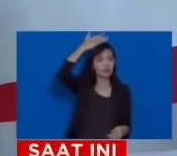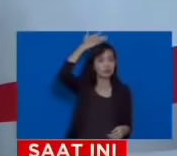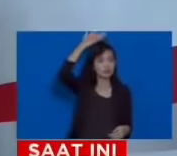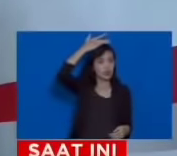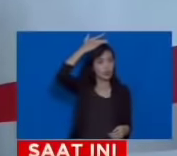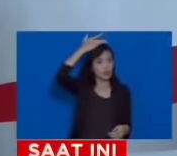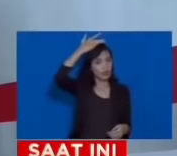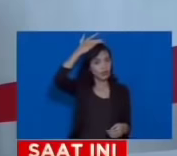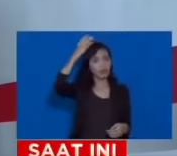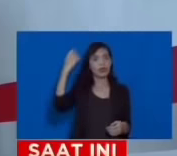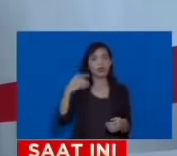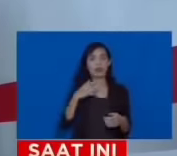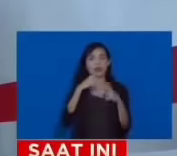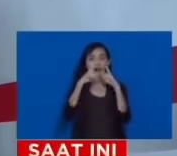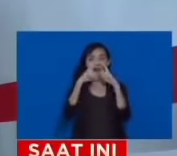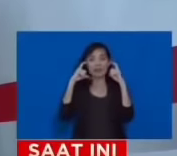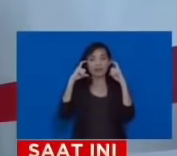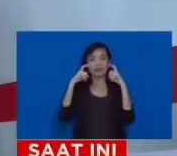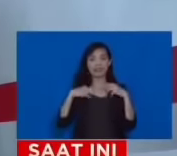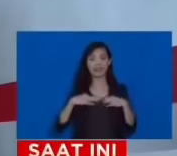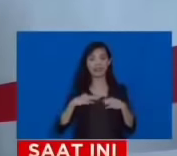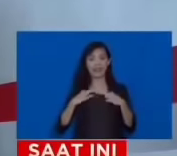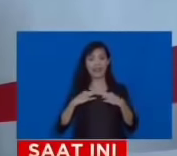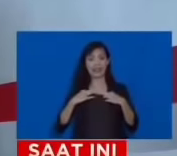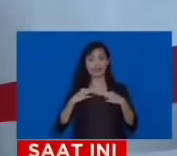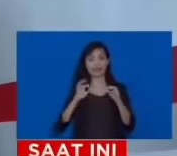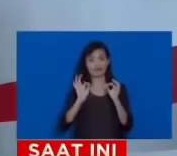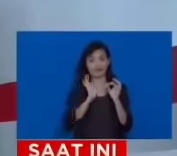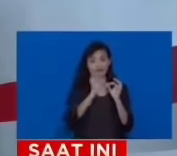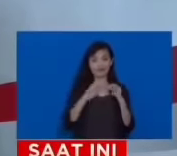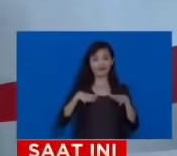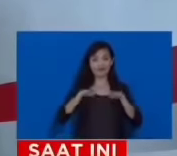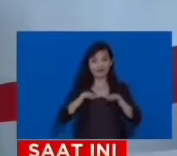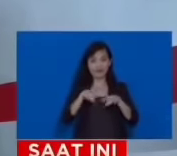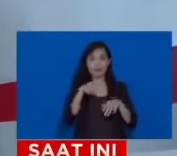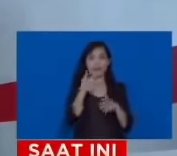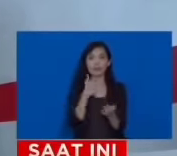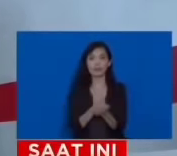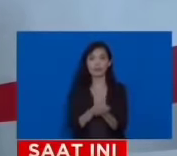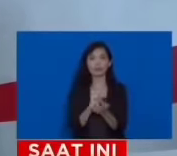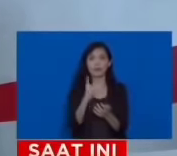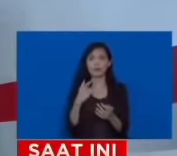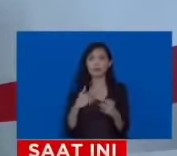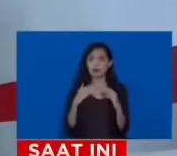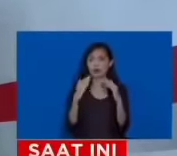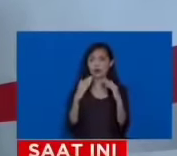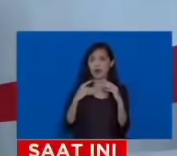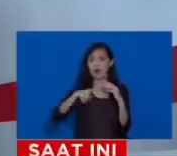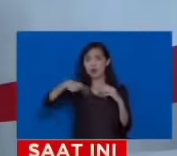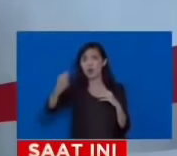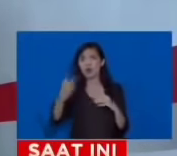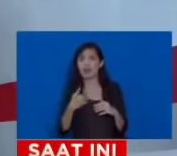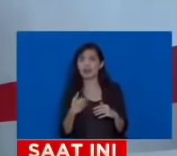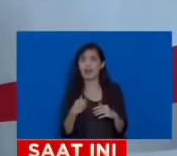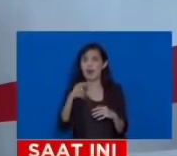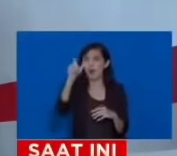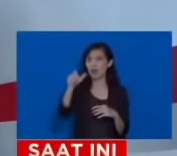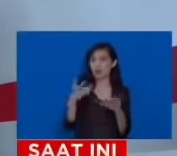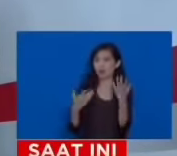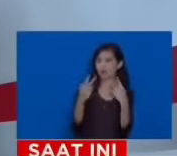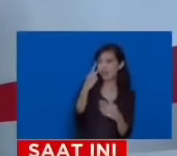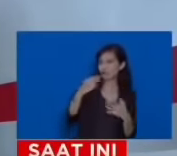kain, ini menjadi penting karena kita tidak pernah tahu di luar, orang tanpa